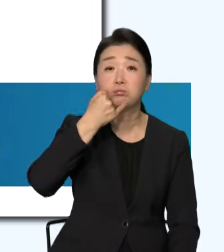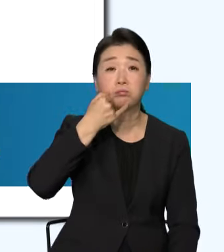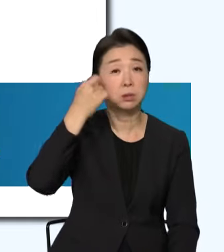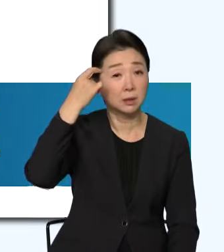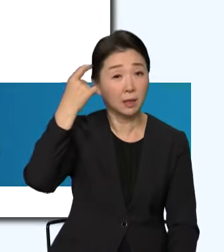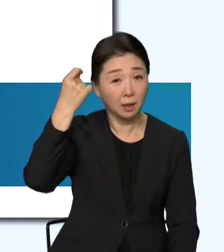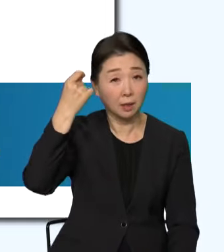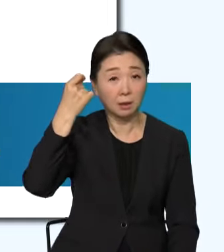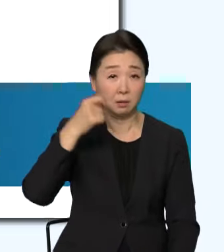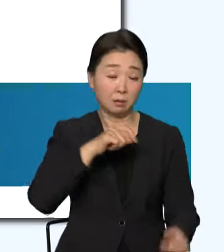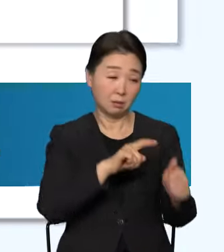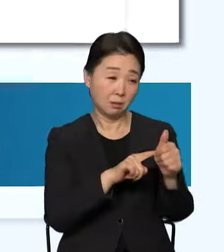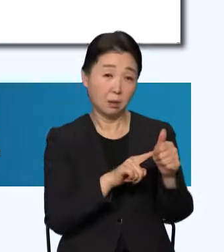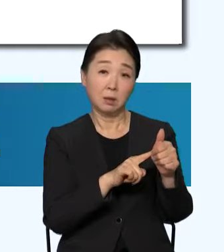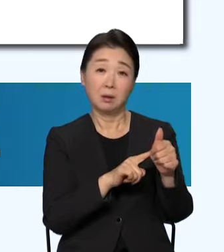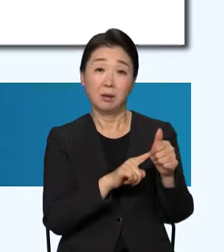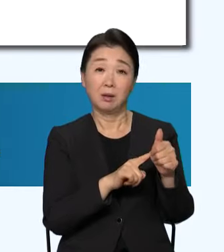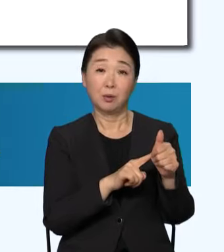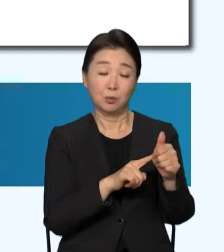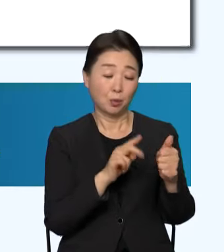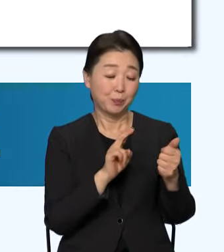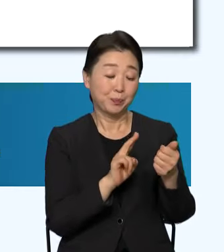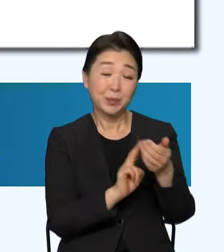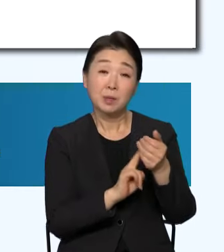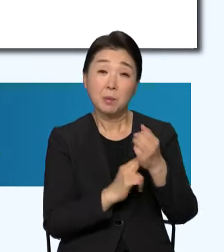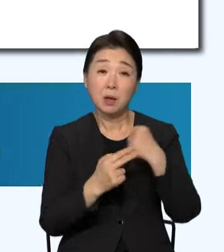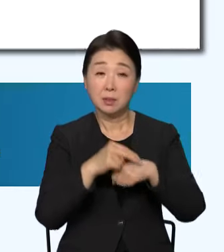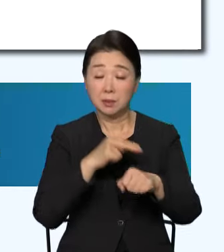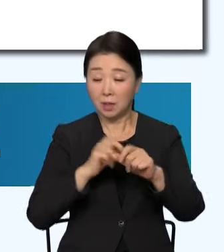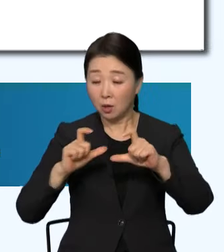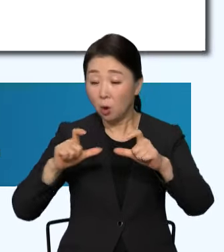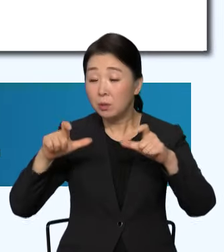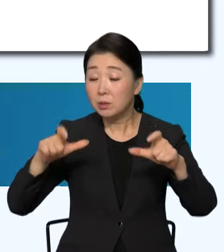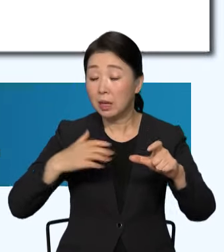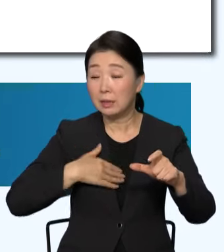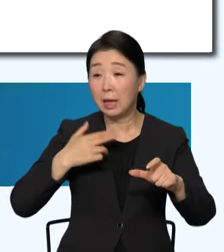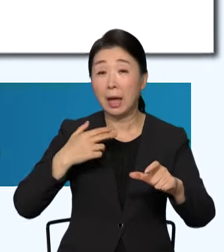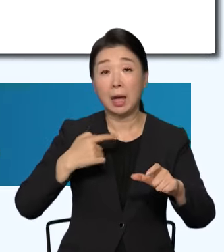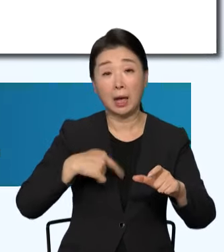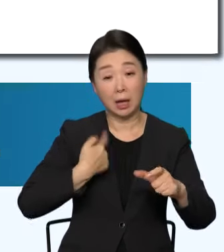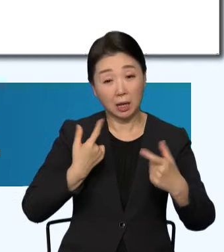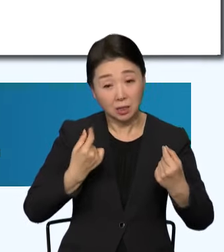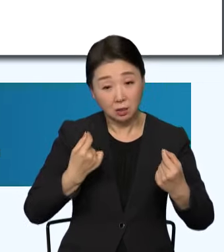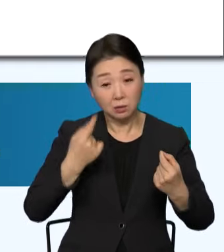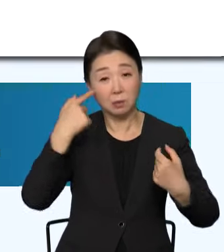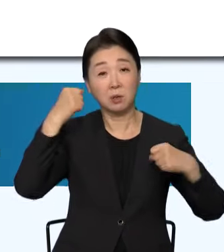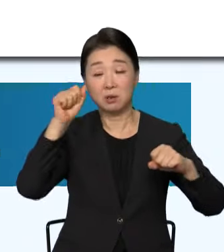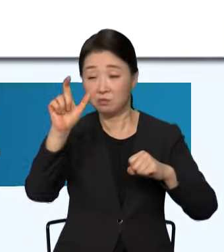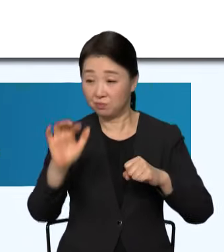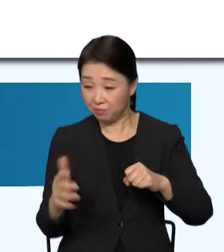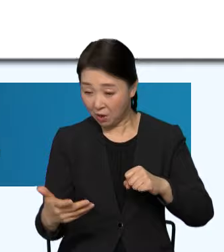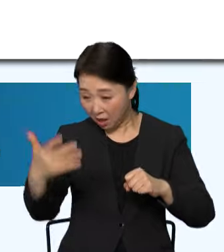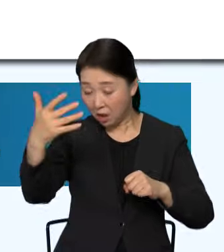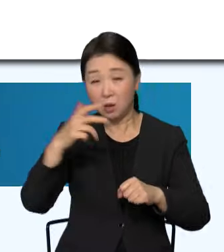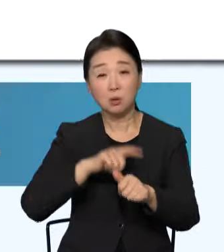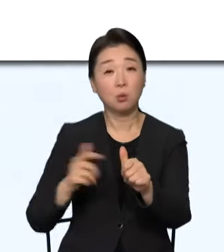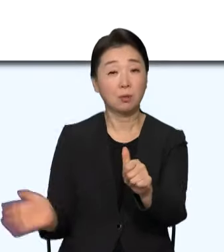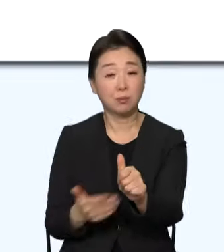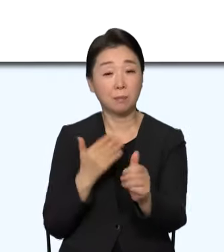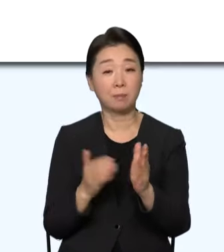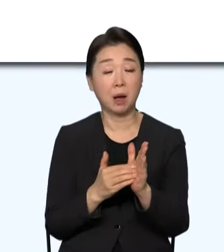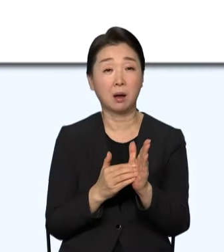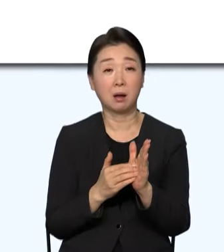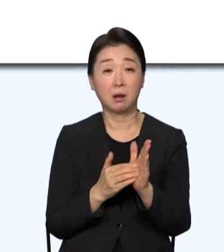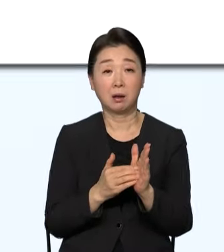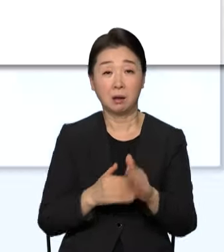했습니다. A씨는 또 익명의 의사 커뮤니티에서 누군가 자신인 척 글을 써서 논란을 부추겼다고 주장했습니다. 필요에